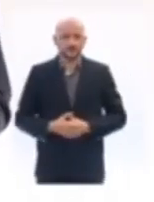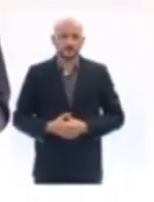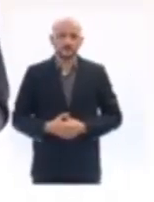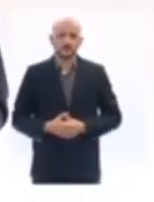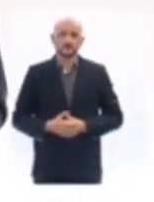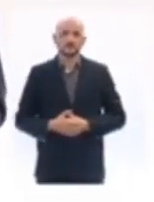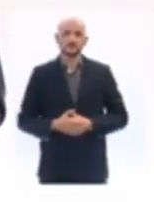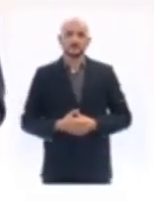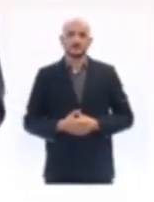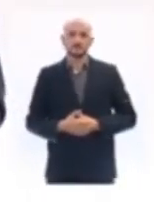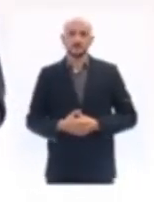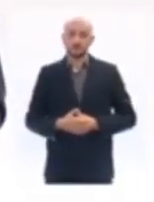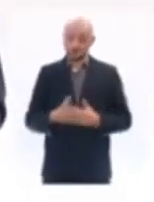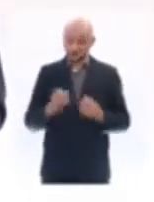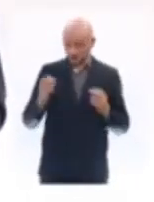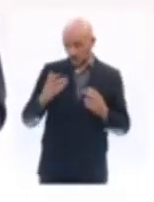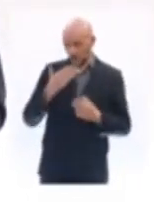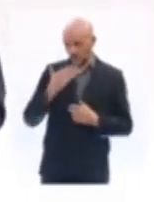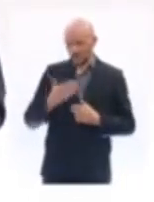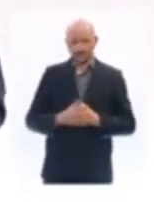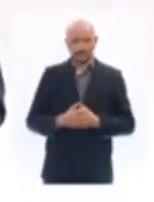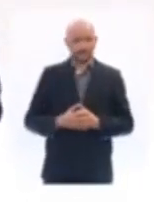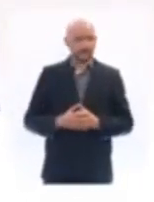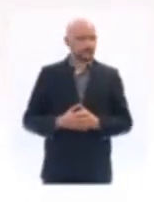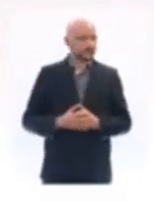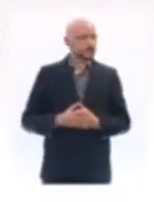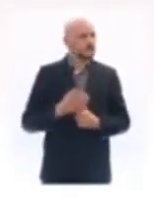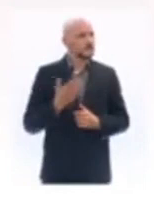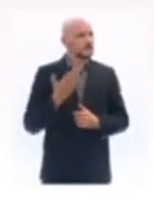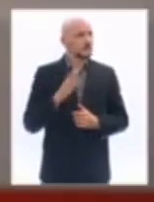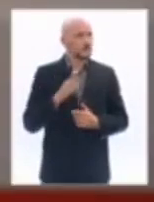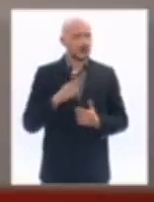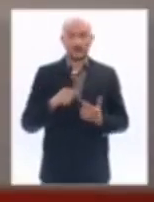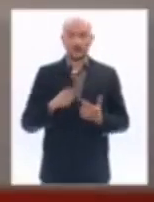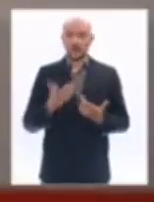en demi-groupe. Enfin, 5 jours de télétravail sur 5 aux entreprises